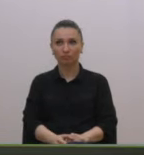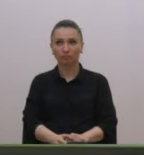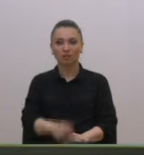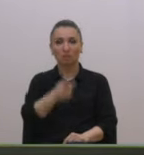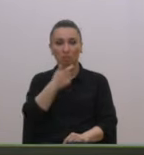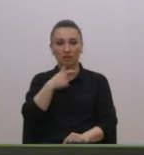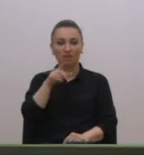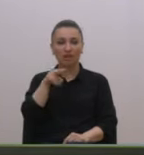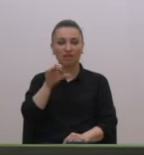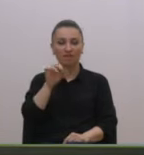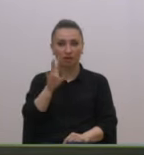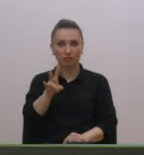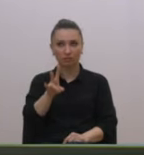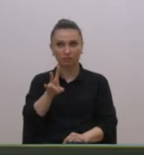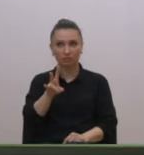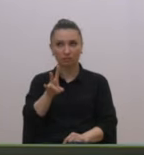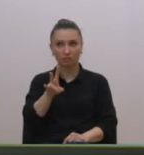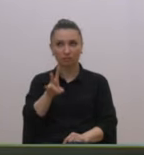ბატონო ლევან.